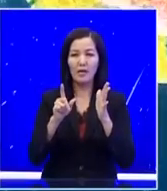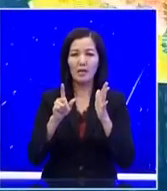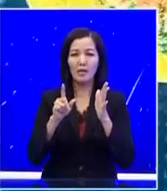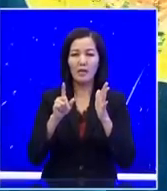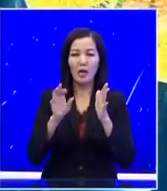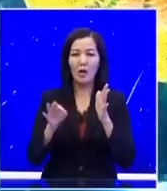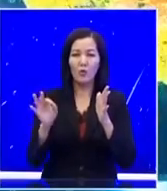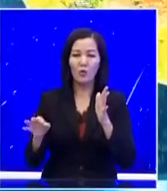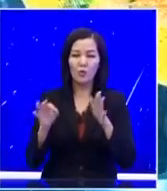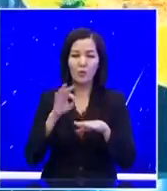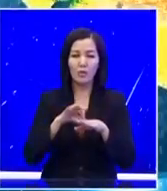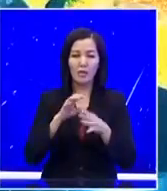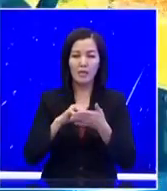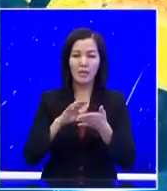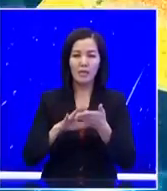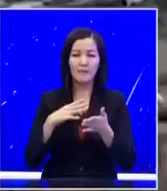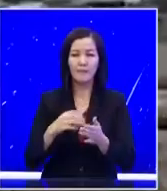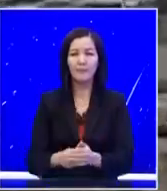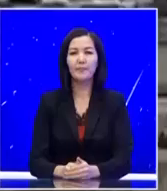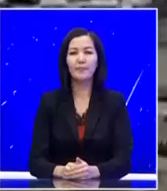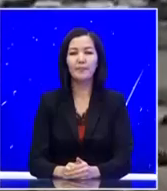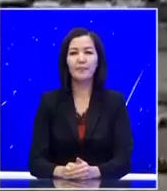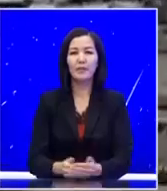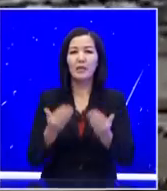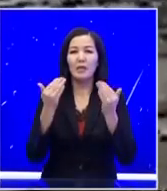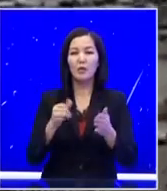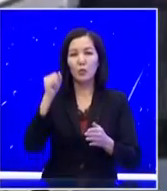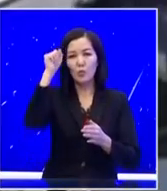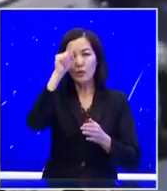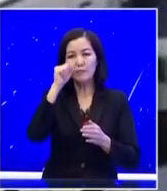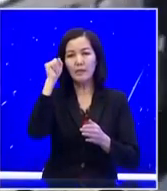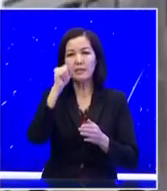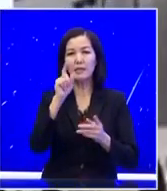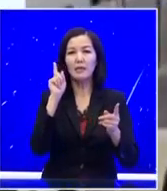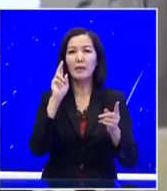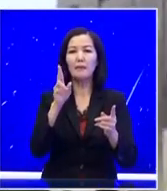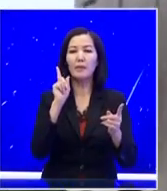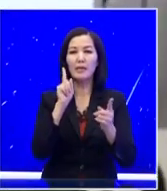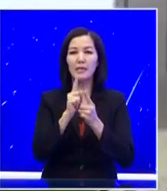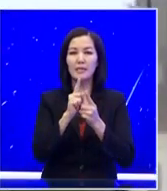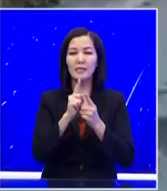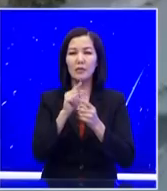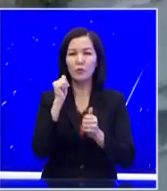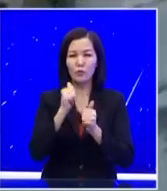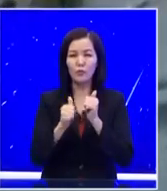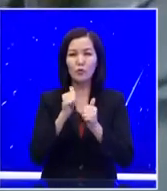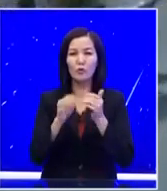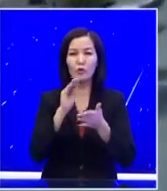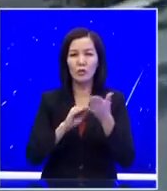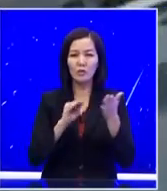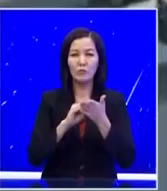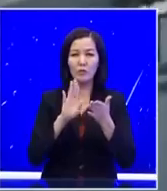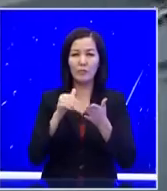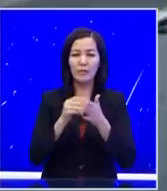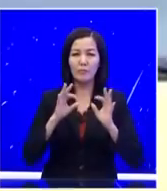8672 жағдай тіркелген. Енді өзбекстандықтар кіммен кездескенін күнделікке жазып отырады. Елдің бас